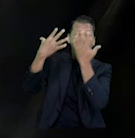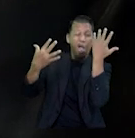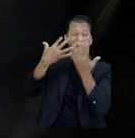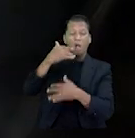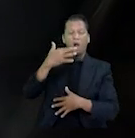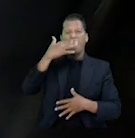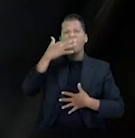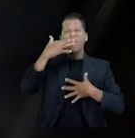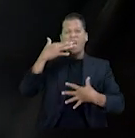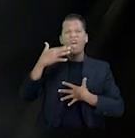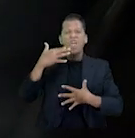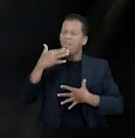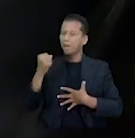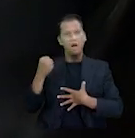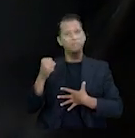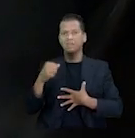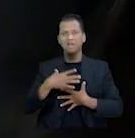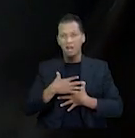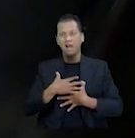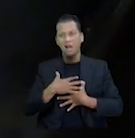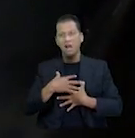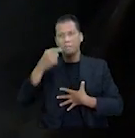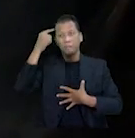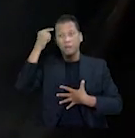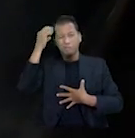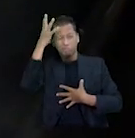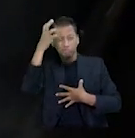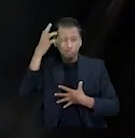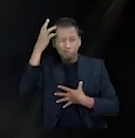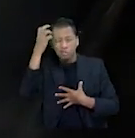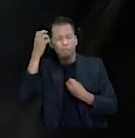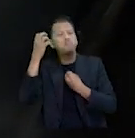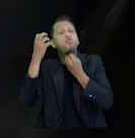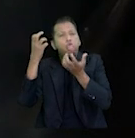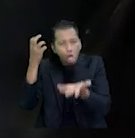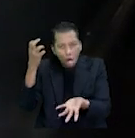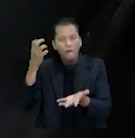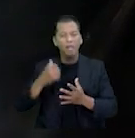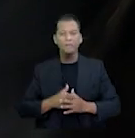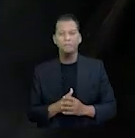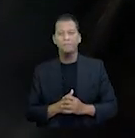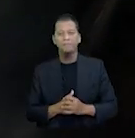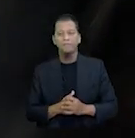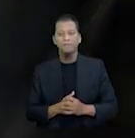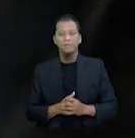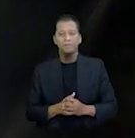Dan mungkin sakit kepala, mungkin mual. Akhirnya kita, saya itu...